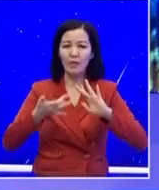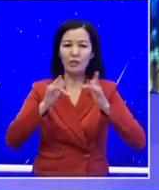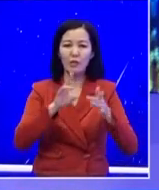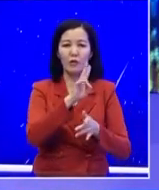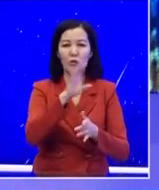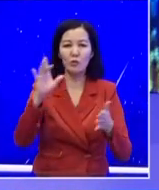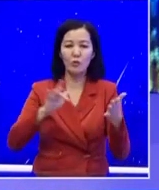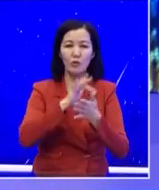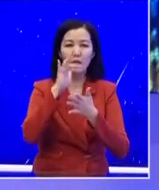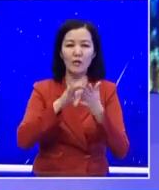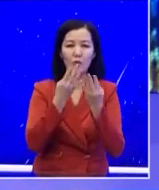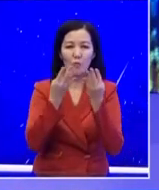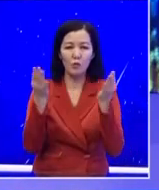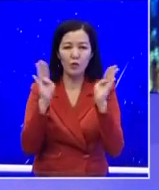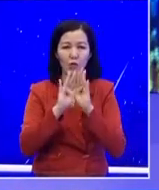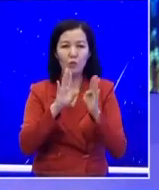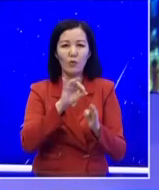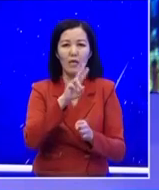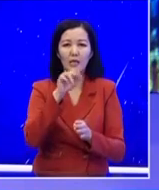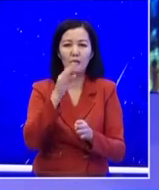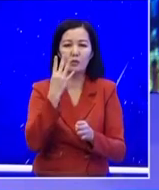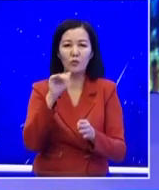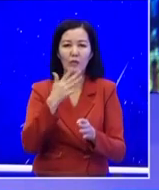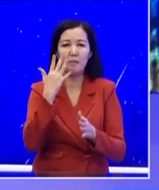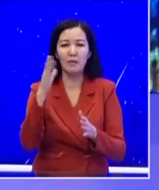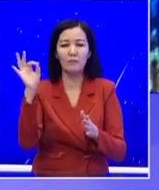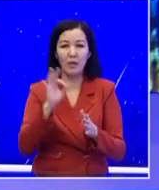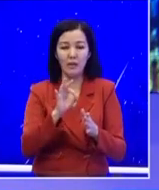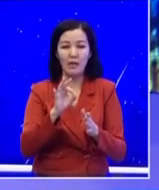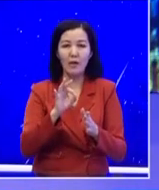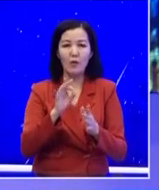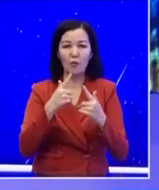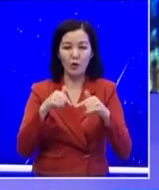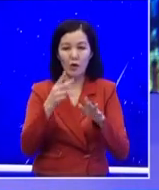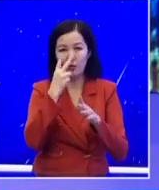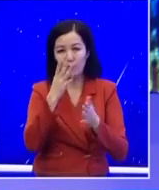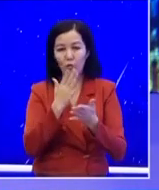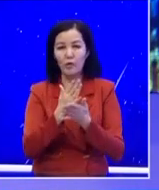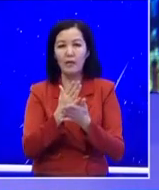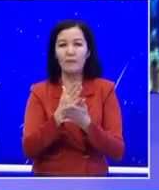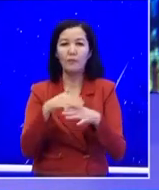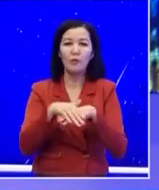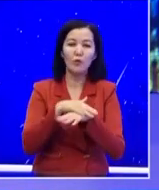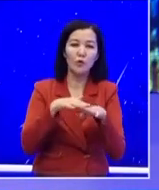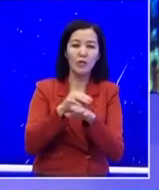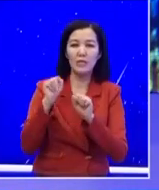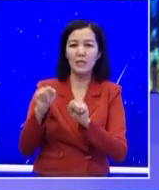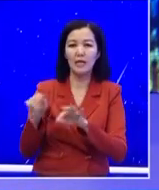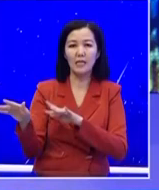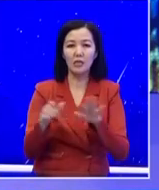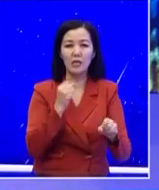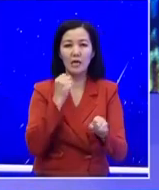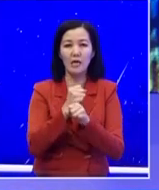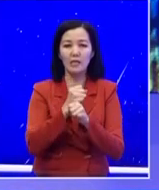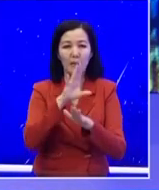желіде Нұрсұлтанның оқшалану индексін 4-5 балды құрағанын көрген. Айтуынша, бұл тұрғындардың сақтық шараларын